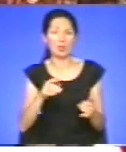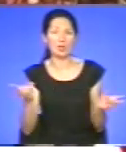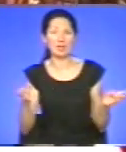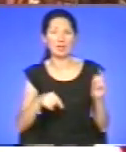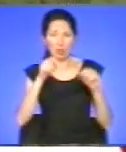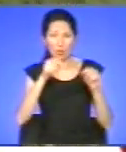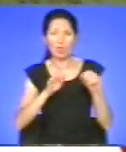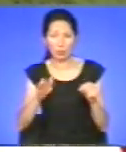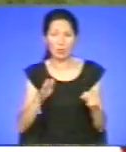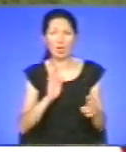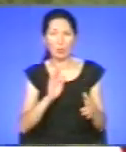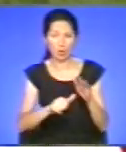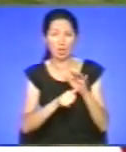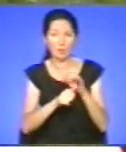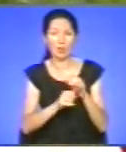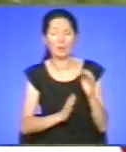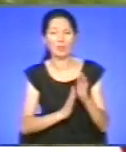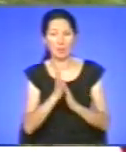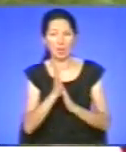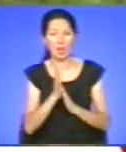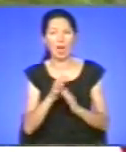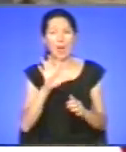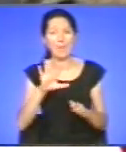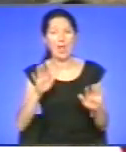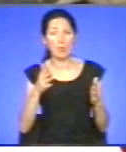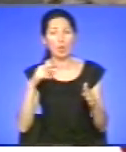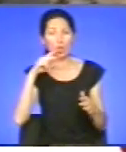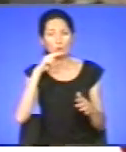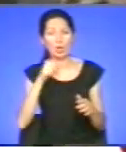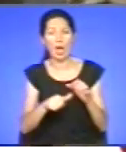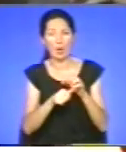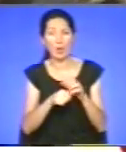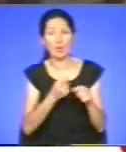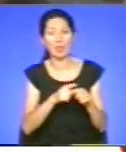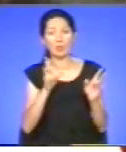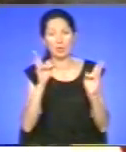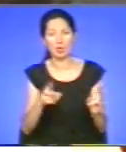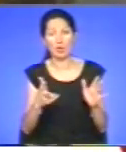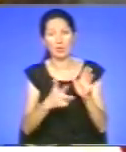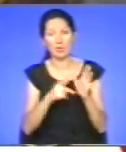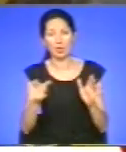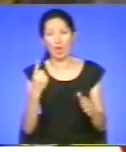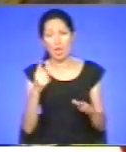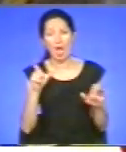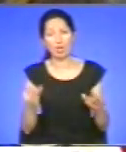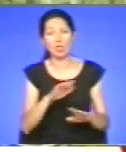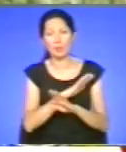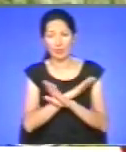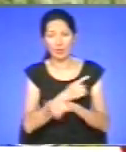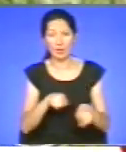піде і буде добре. 5 випадків отруєння грибами, у яких потерпіло 8 краян, одна людина загинула. Така